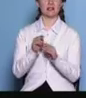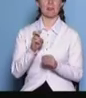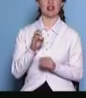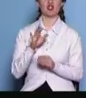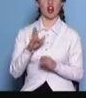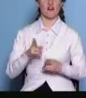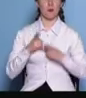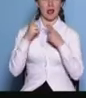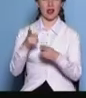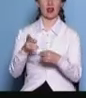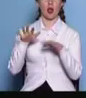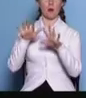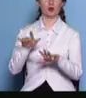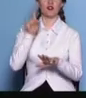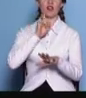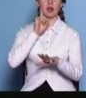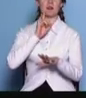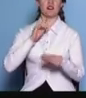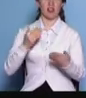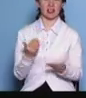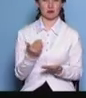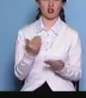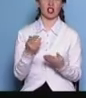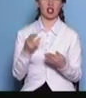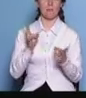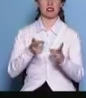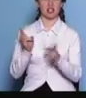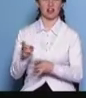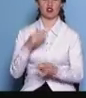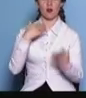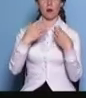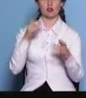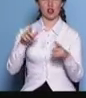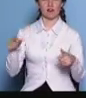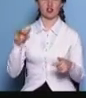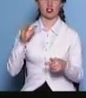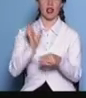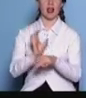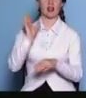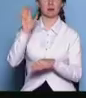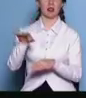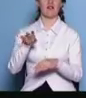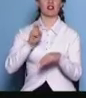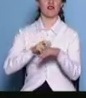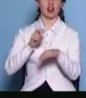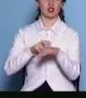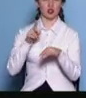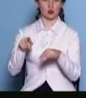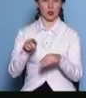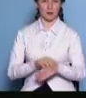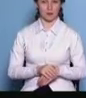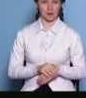отправились в пункт временного размещения пострадавших. Пообщавшись с людьми, задача для Минздрава – отправить бригады врачей. Дальше,